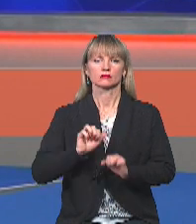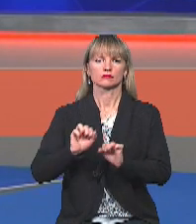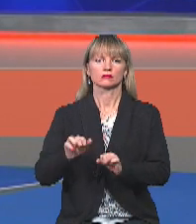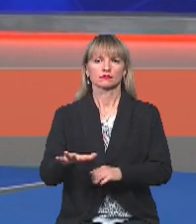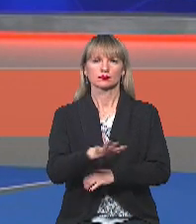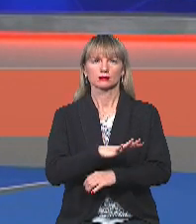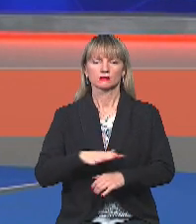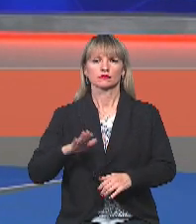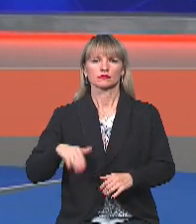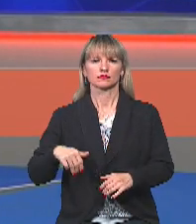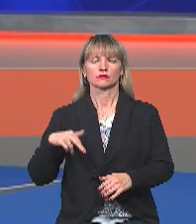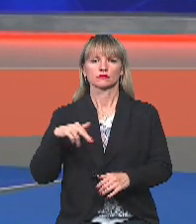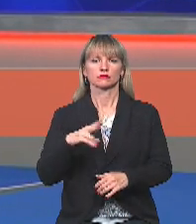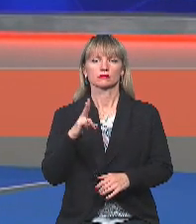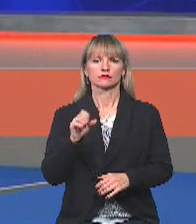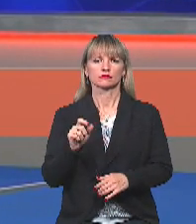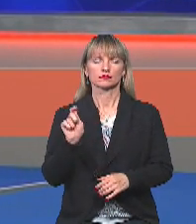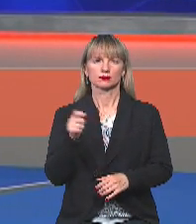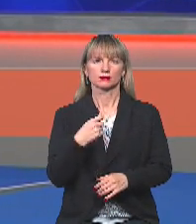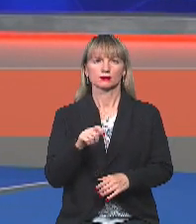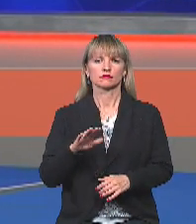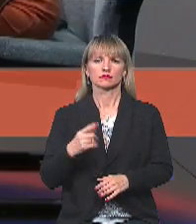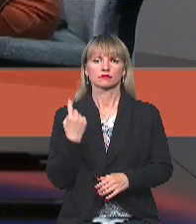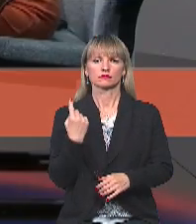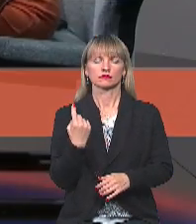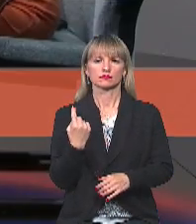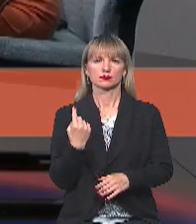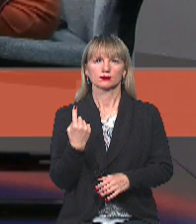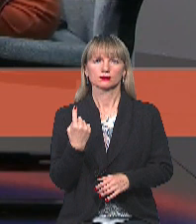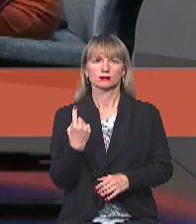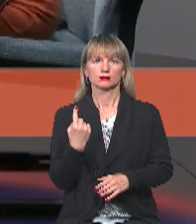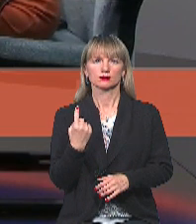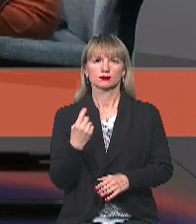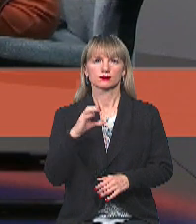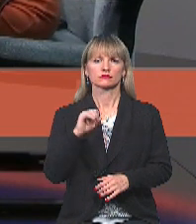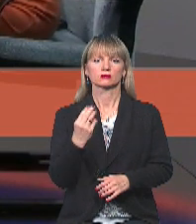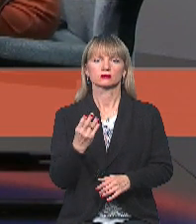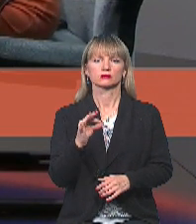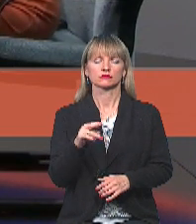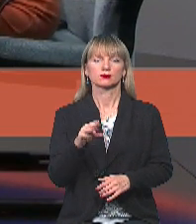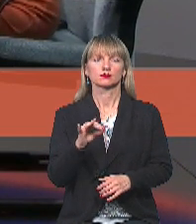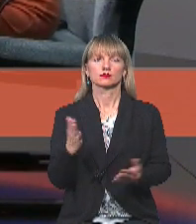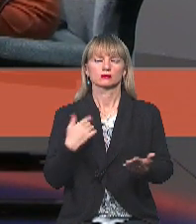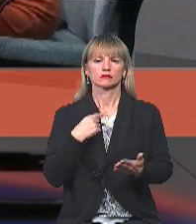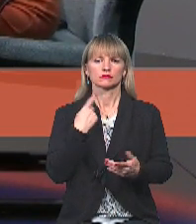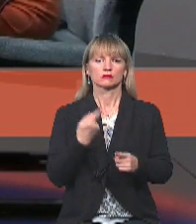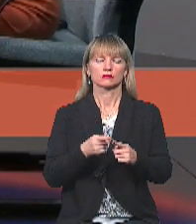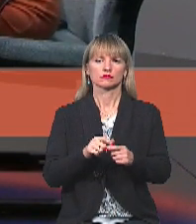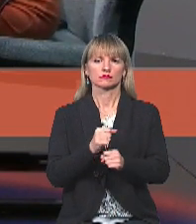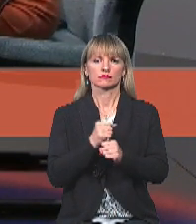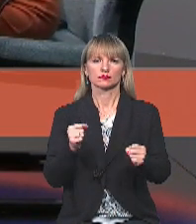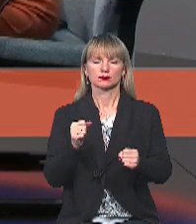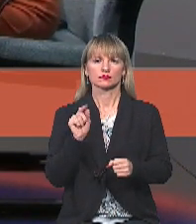Майдану, потім пішли на фронт, і один Сашко, про якого я казала, з Чубом був, він